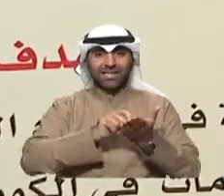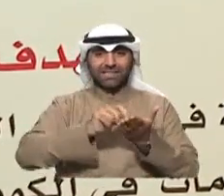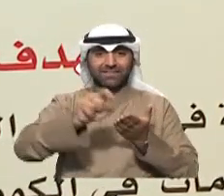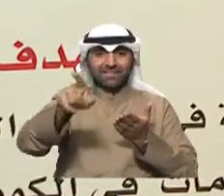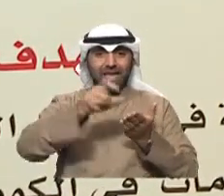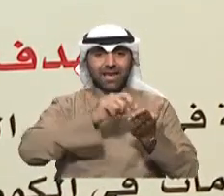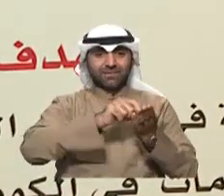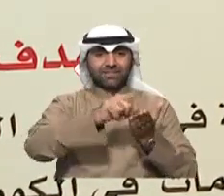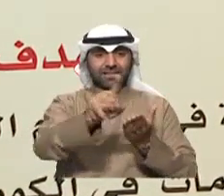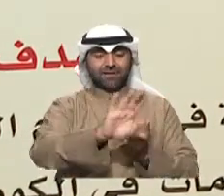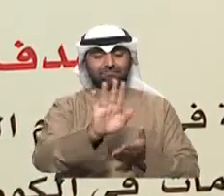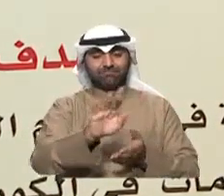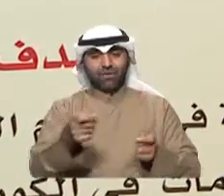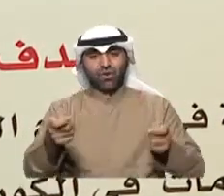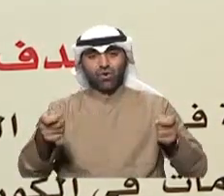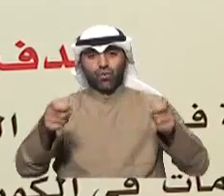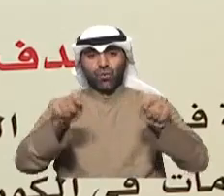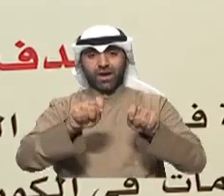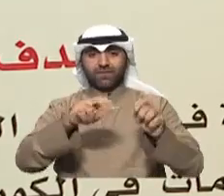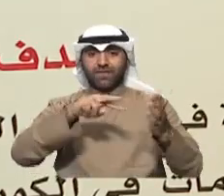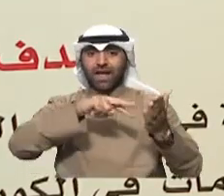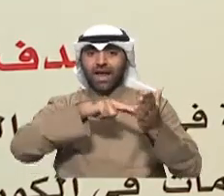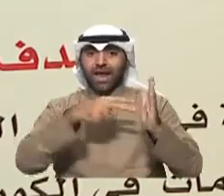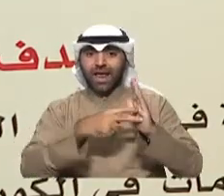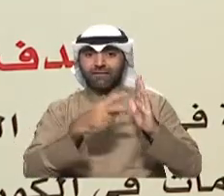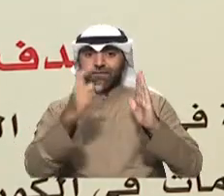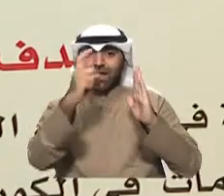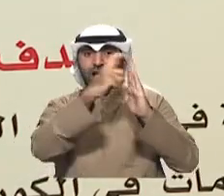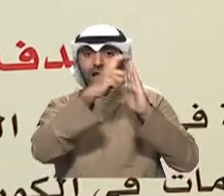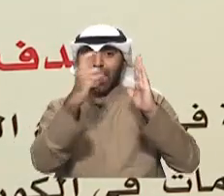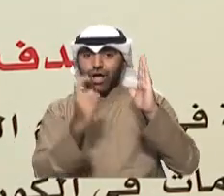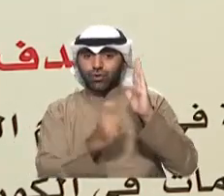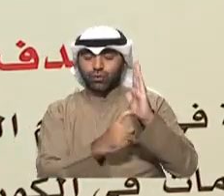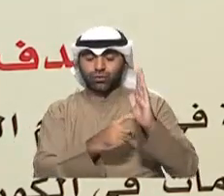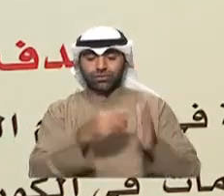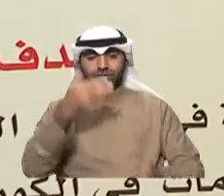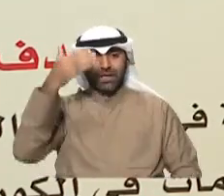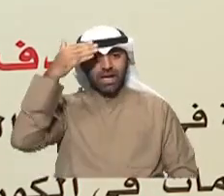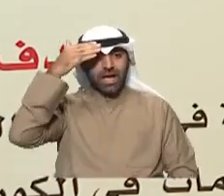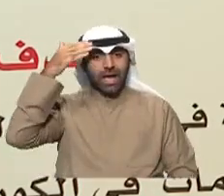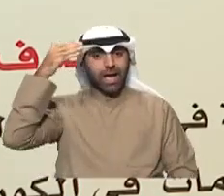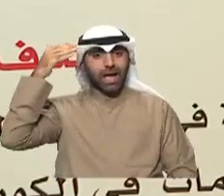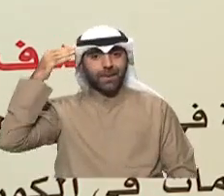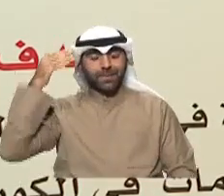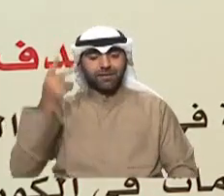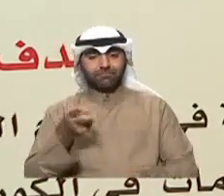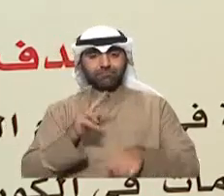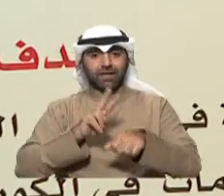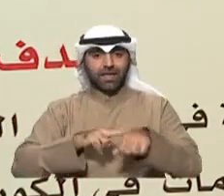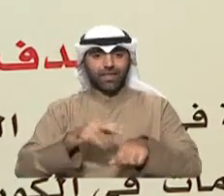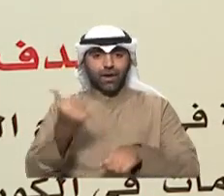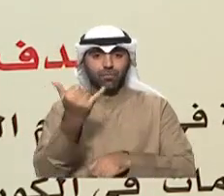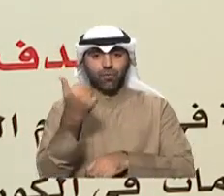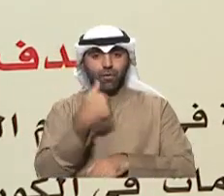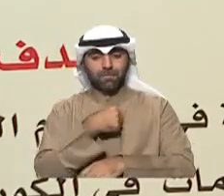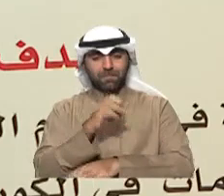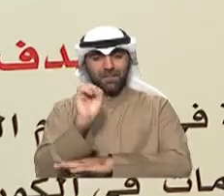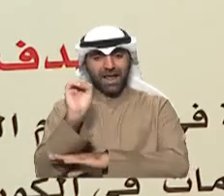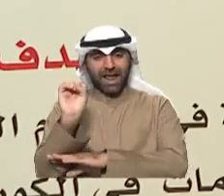ناحية، ناحية قانونية، من ناحية فنية، من ناحية التوعية والأويرنس، كل هذه الأمور تركزت. طبعا